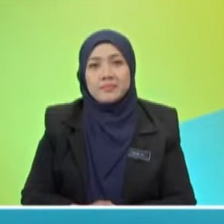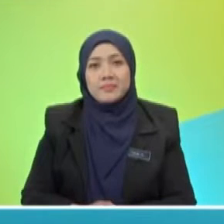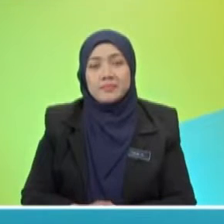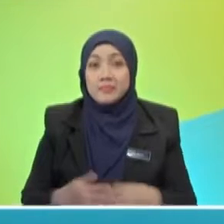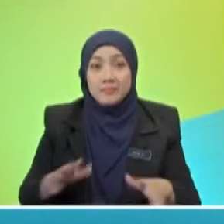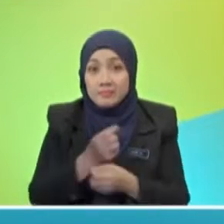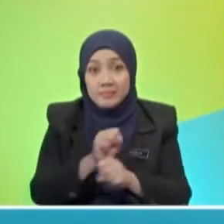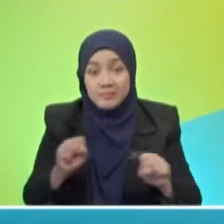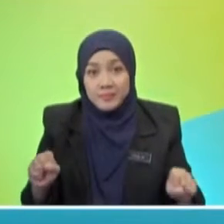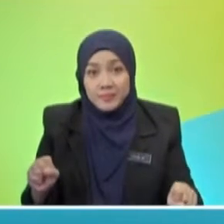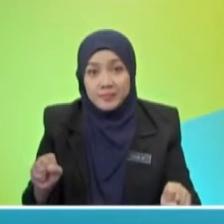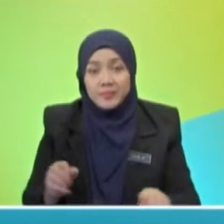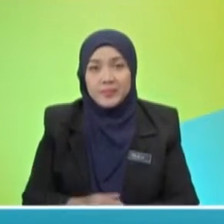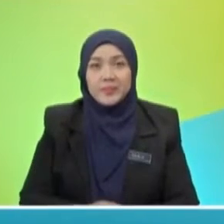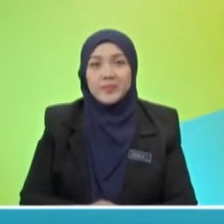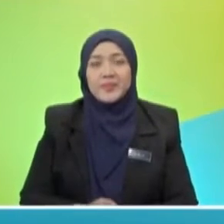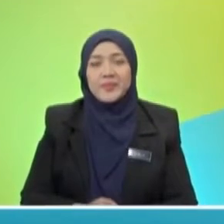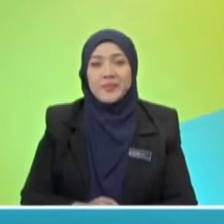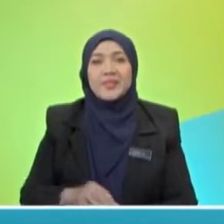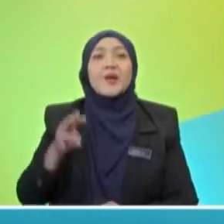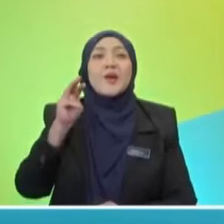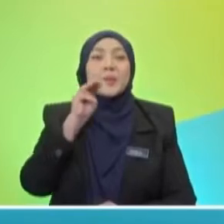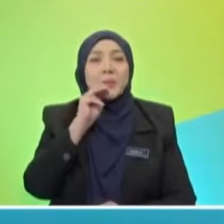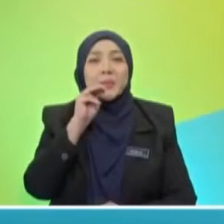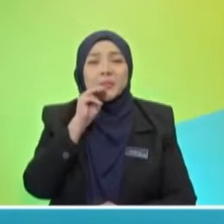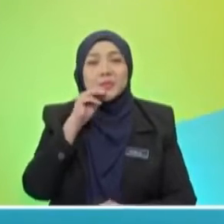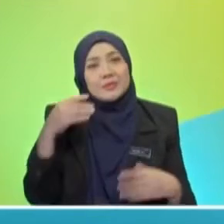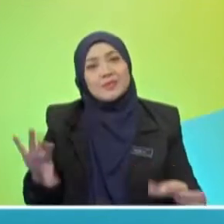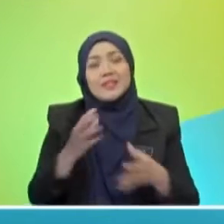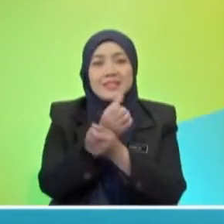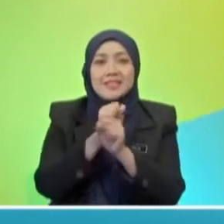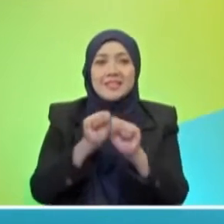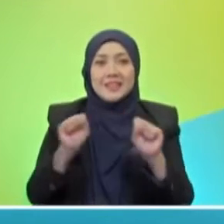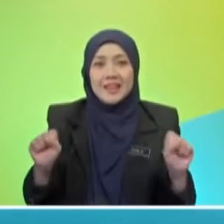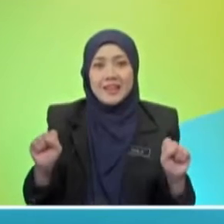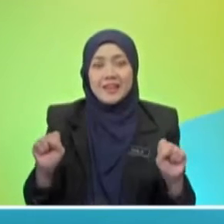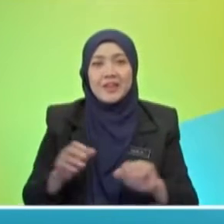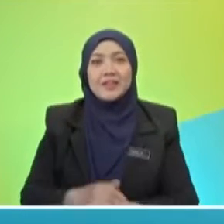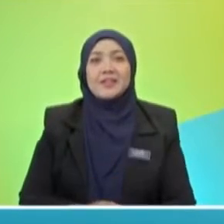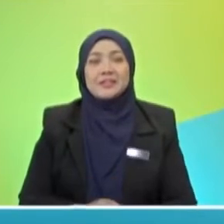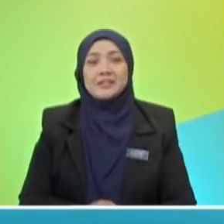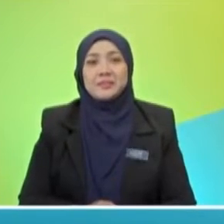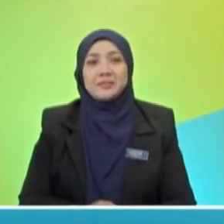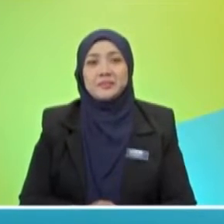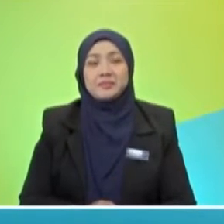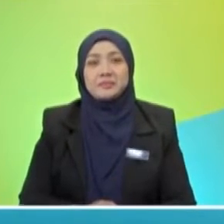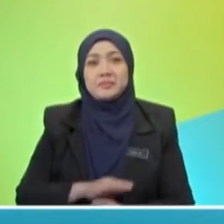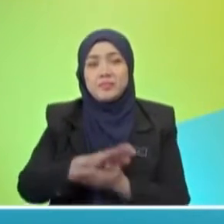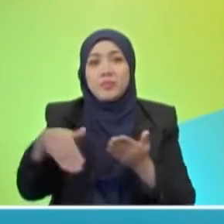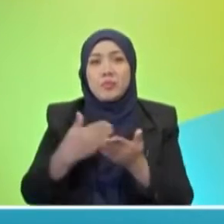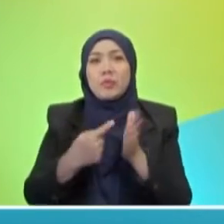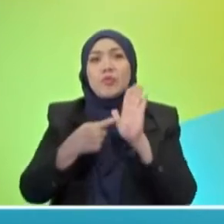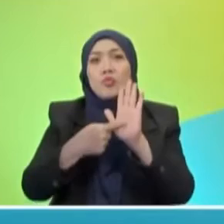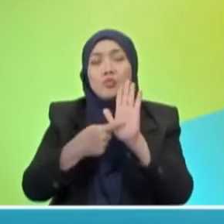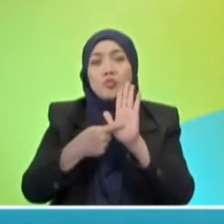siap ke Masya? Ya, nampaknya Masya dengan pantasnya. Jadi kita minta Masya dulu membaca kaedah. Okey, semua tunjuk jawapan